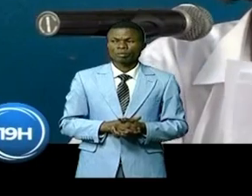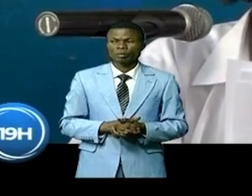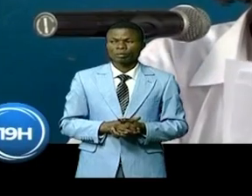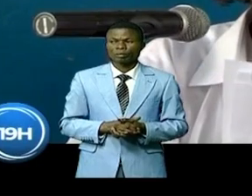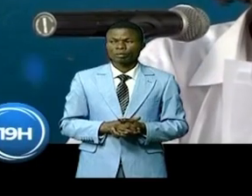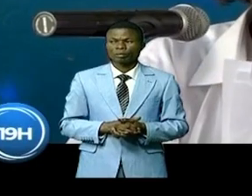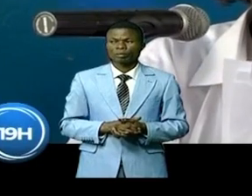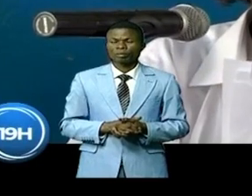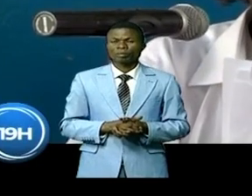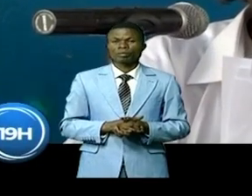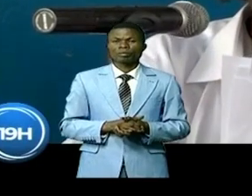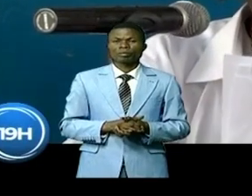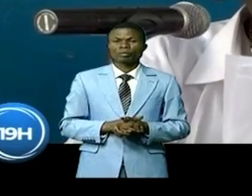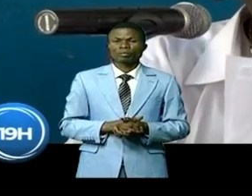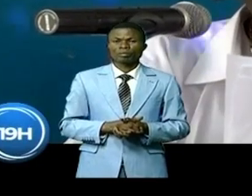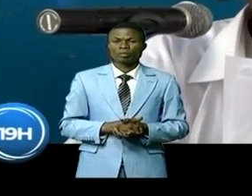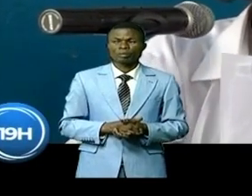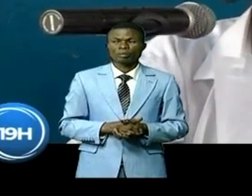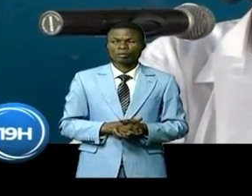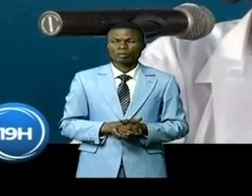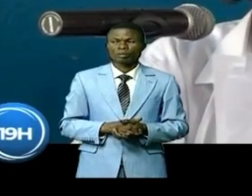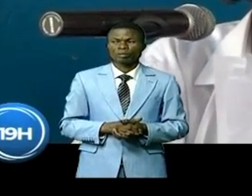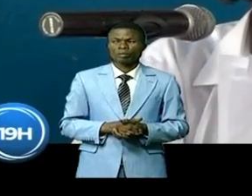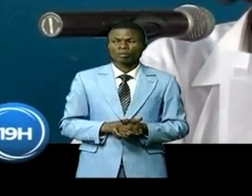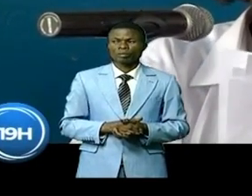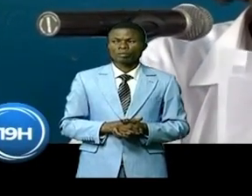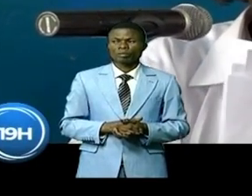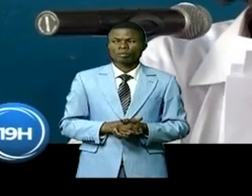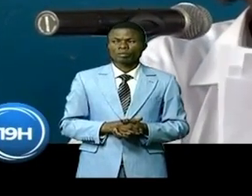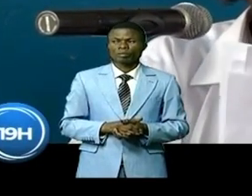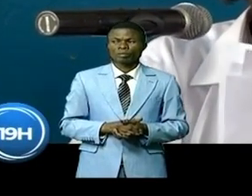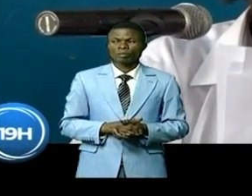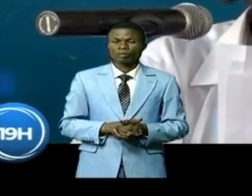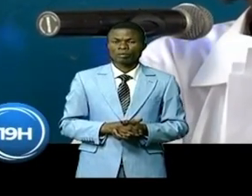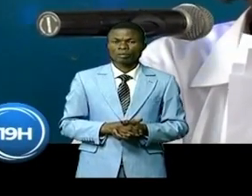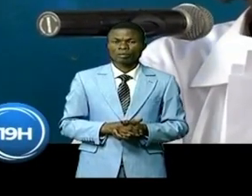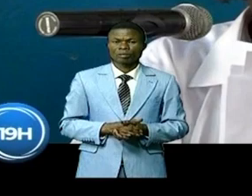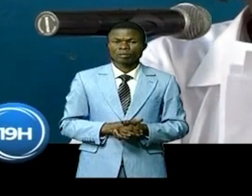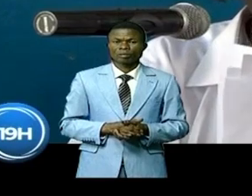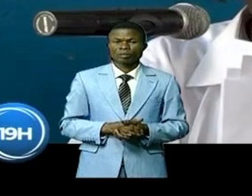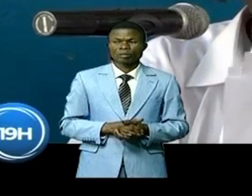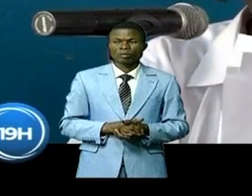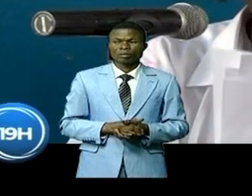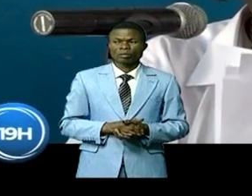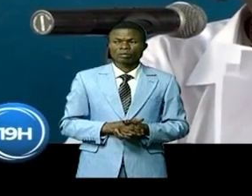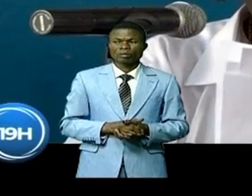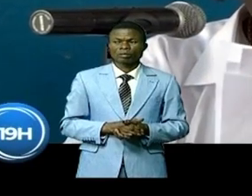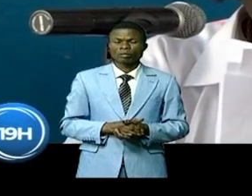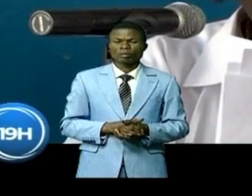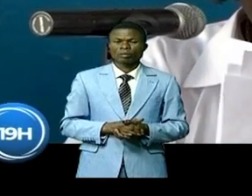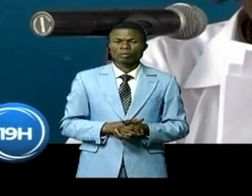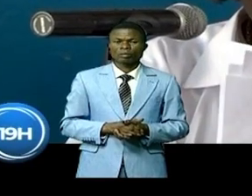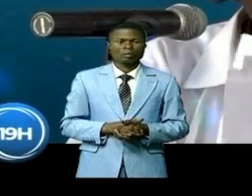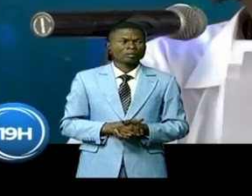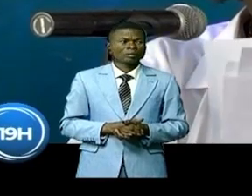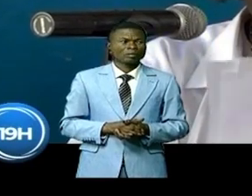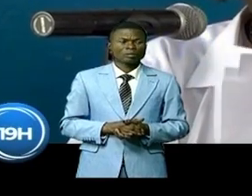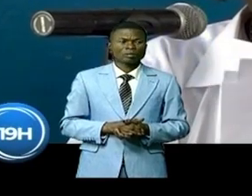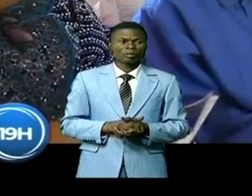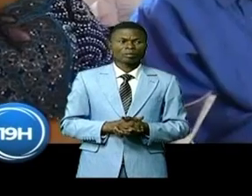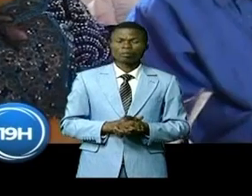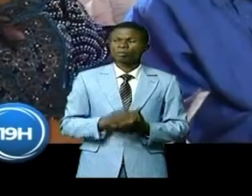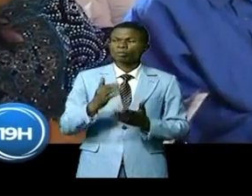sensibiliser la population congolaise sur les missions de l'Office national d'identification de la population